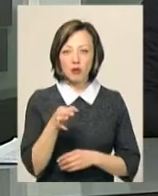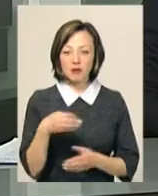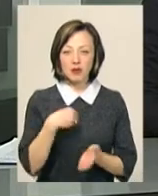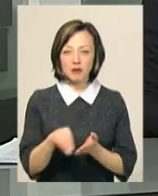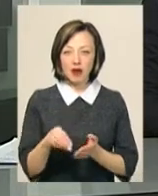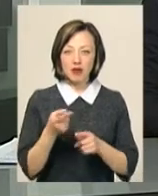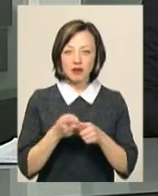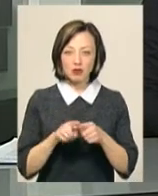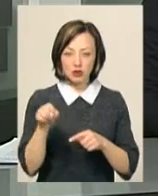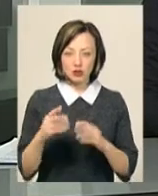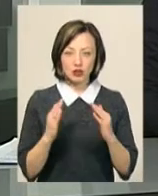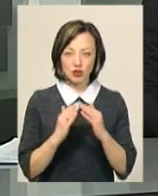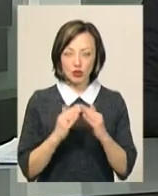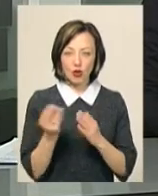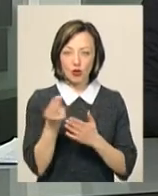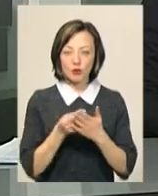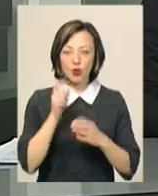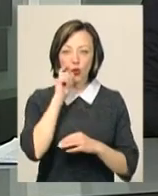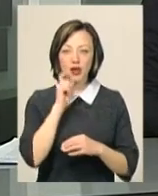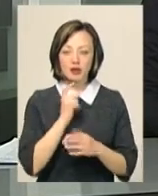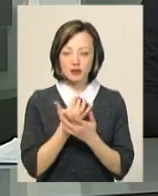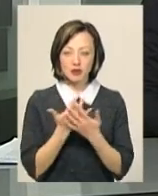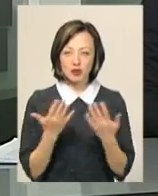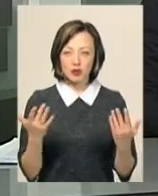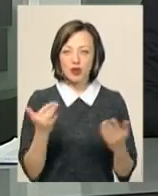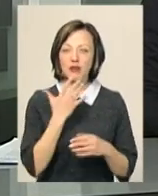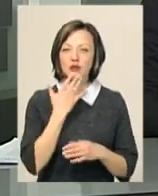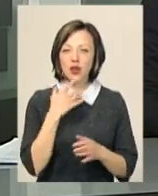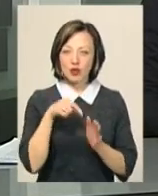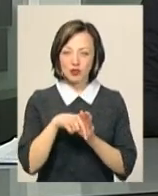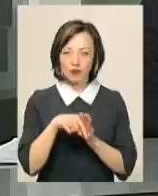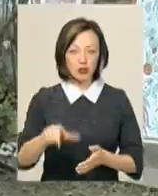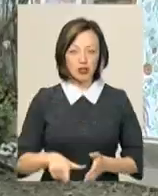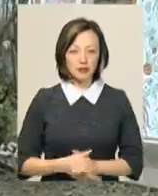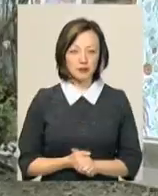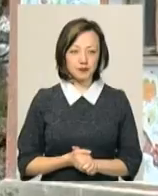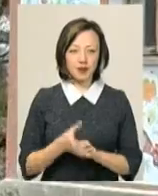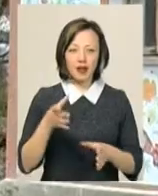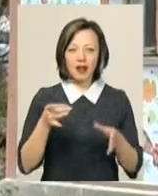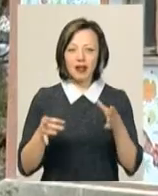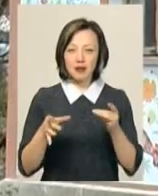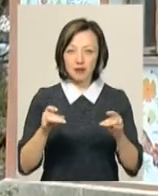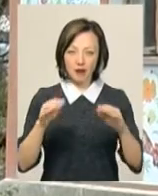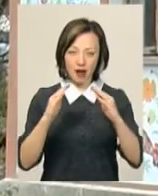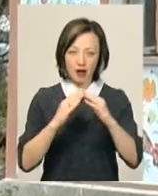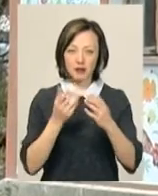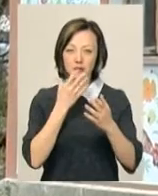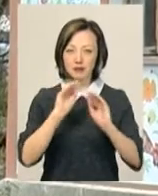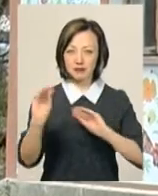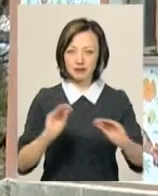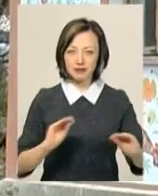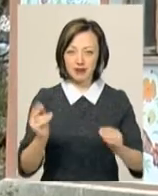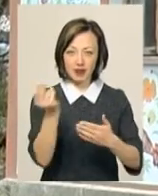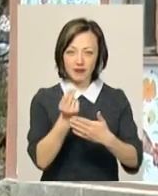придбав у Збрижі житло. Розписав його українськими візерунками та національною символікою. Глинобитна хата ззовні прикрашена